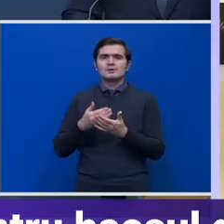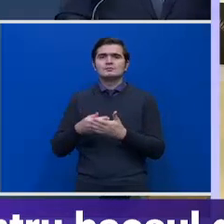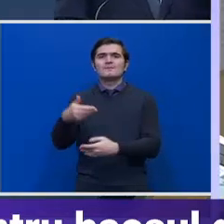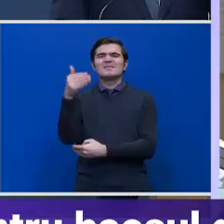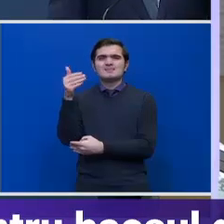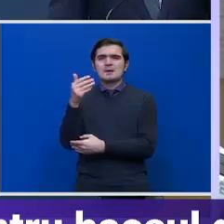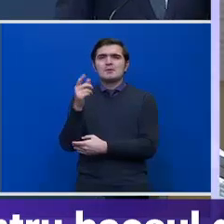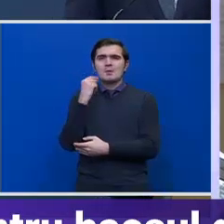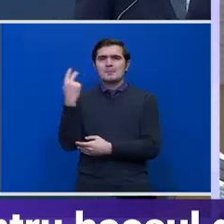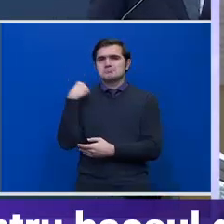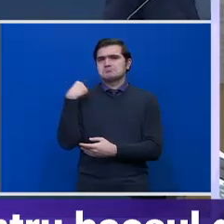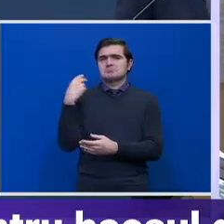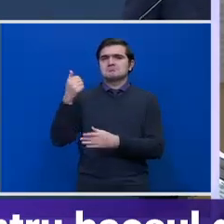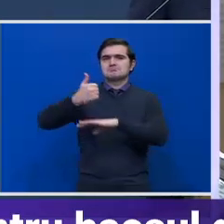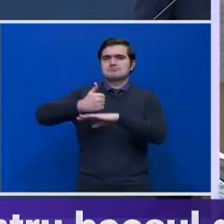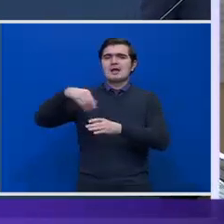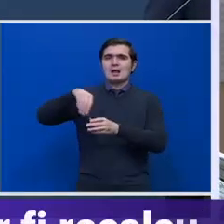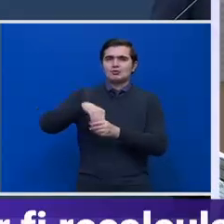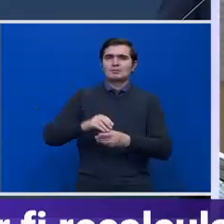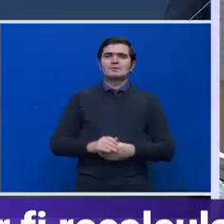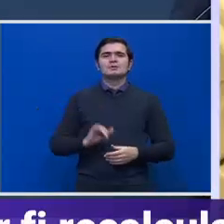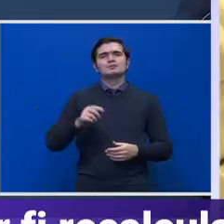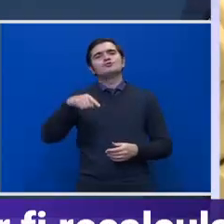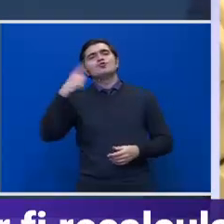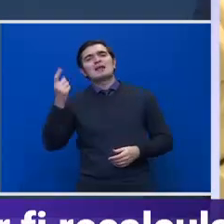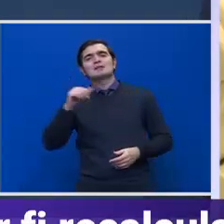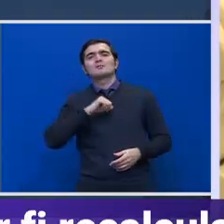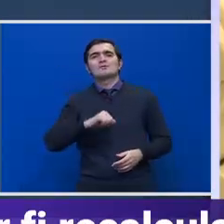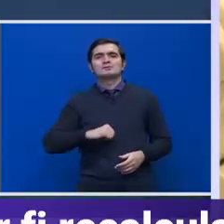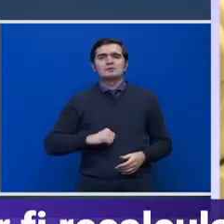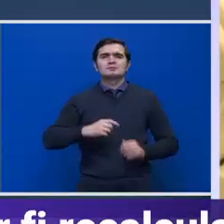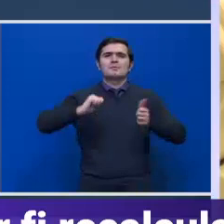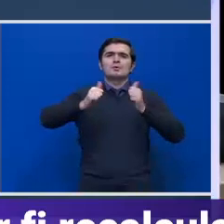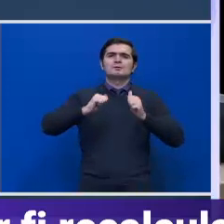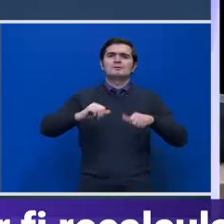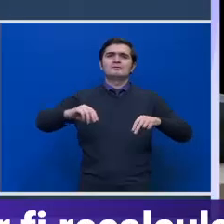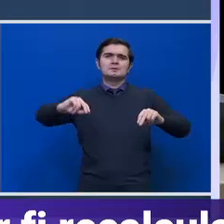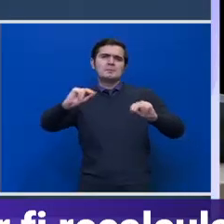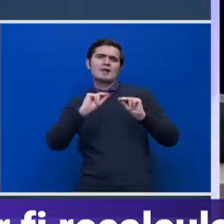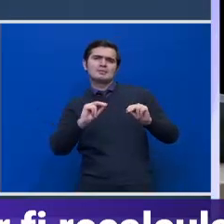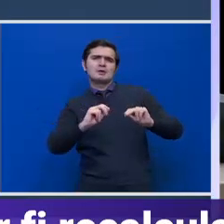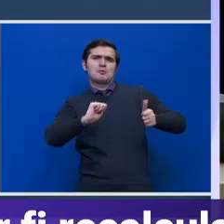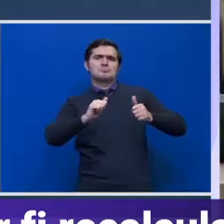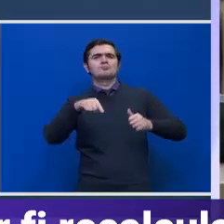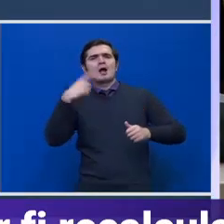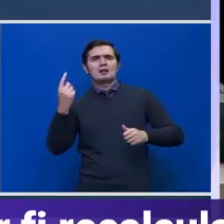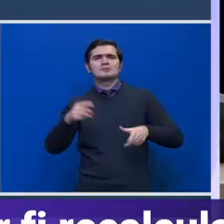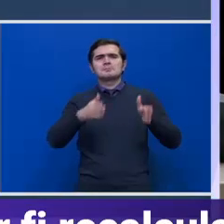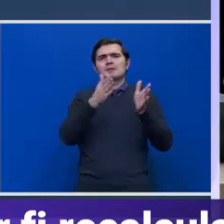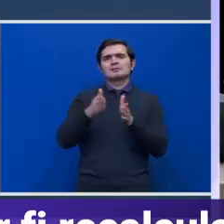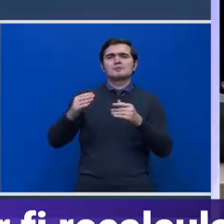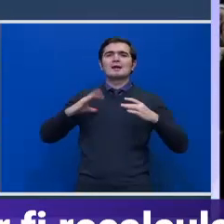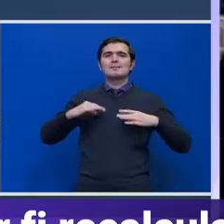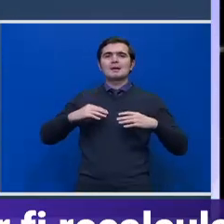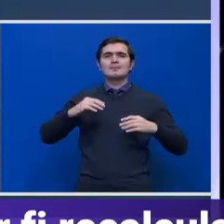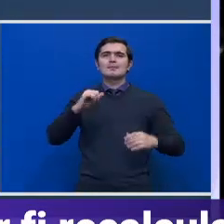fi adoptată săptămâna viitoare. Ce s-a întâmplat acum este o ordonanță de urgență care va fi publicată în Monitorul Oficial, din ce spune ministrul